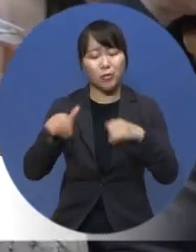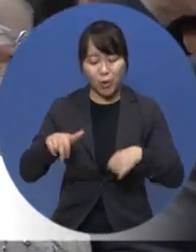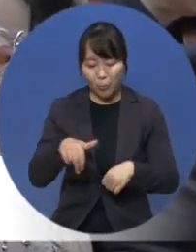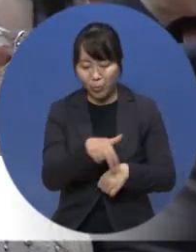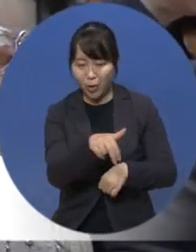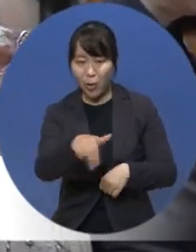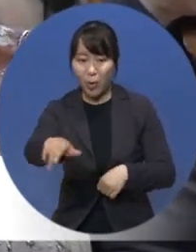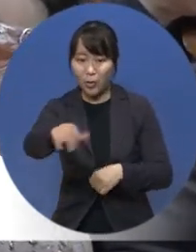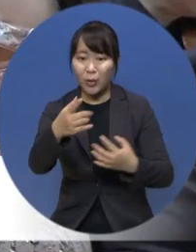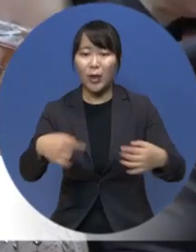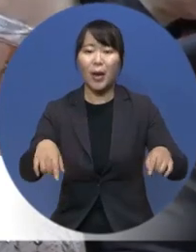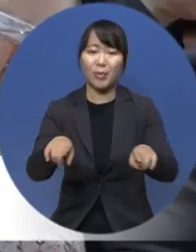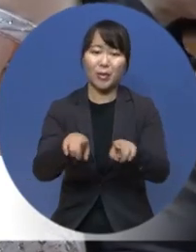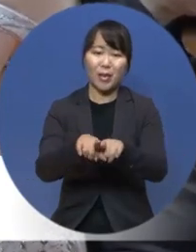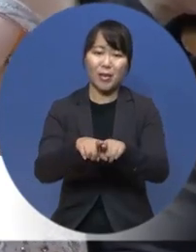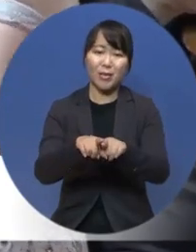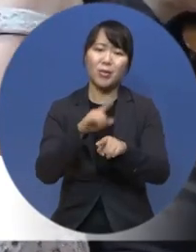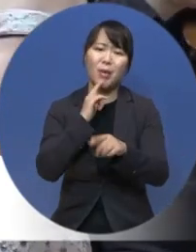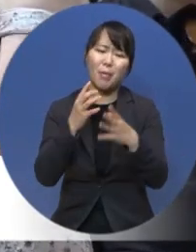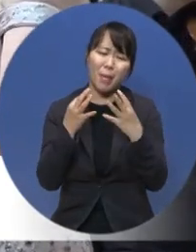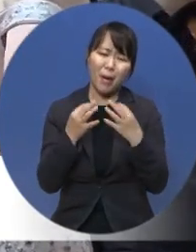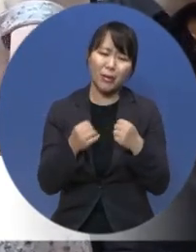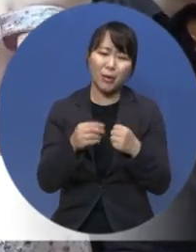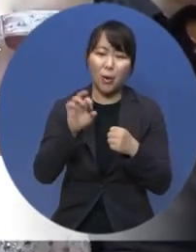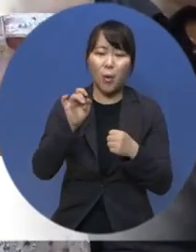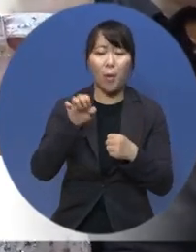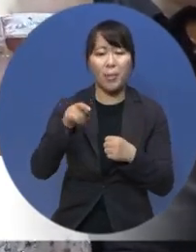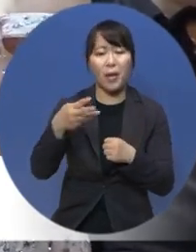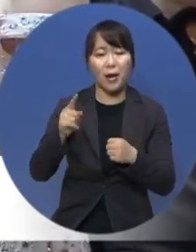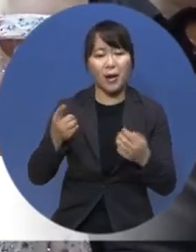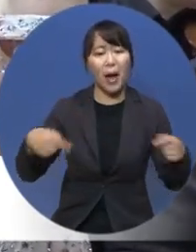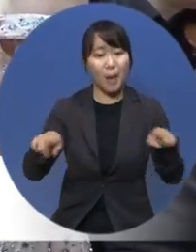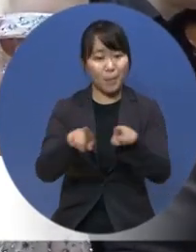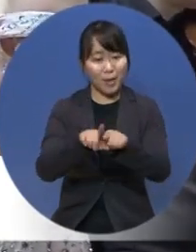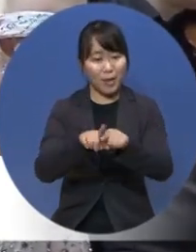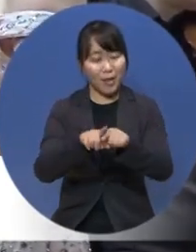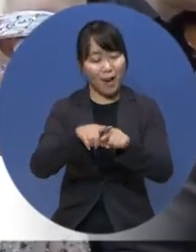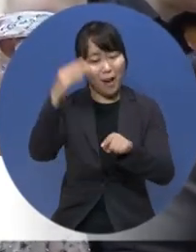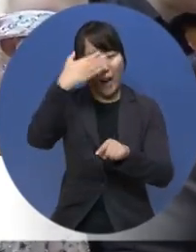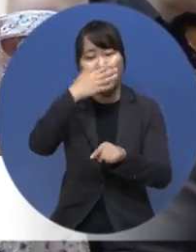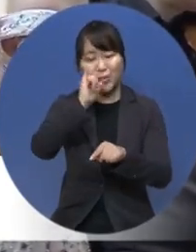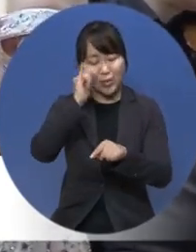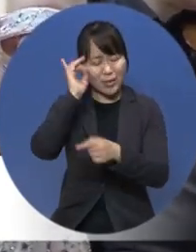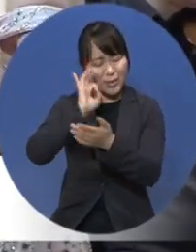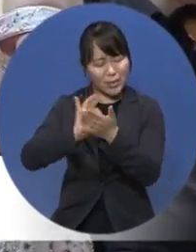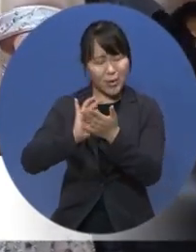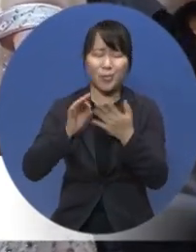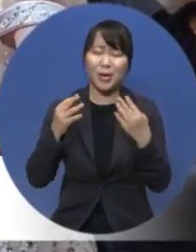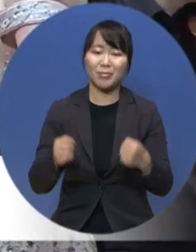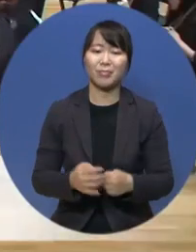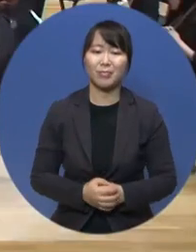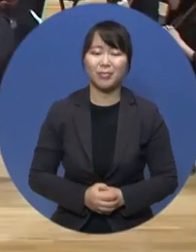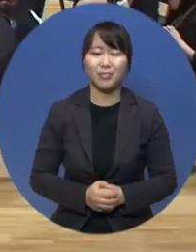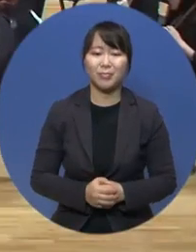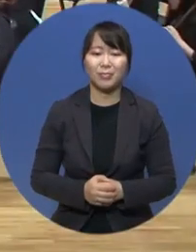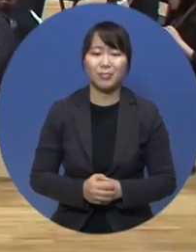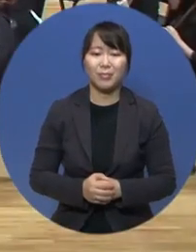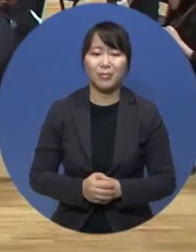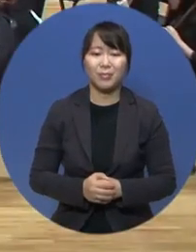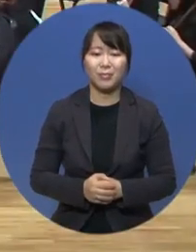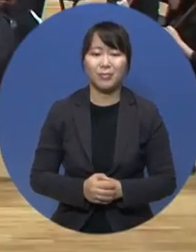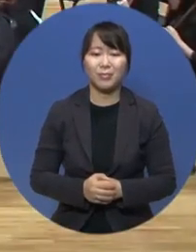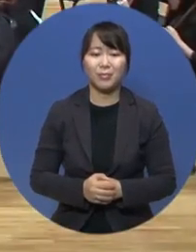전까지 해서 정말 여러편의 오페라를 동시에 즐길 수 있도록 그렇게 제가 이 더 신경을 썼어요